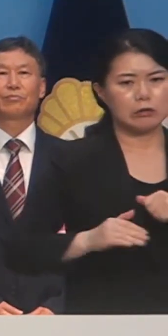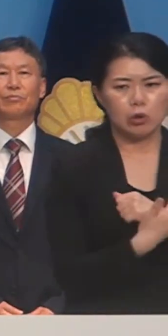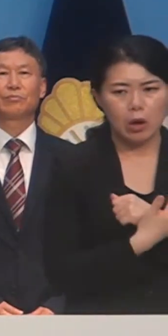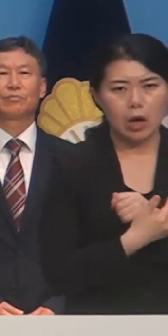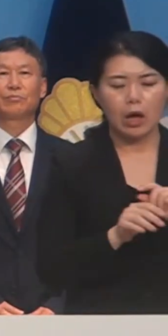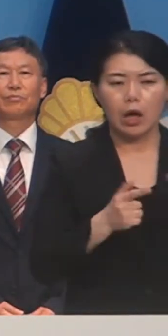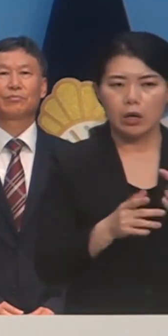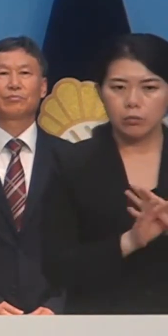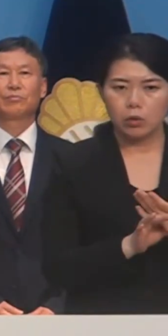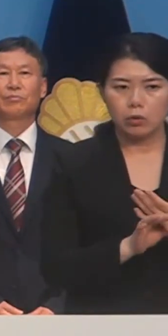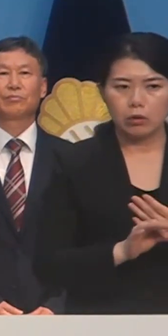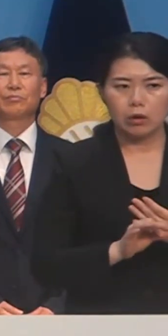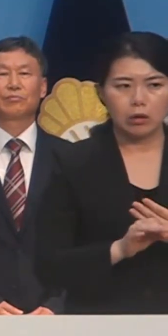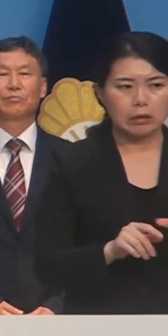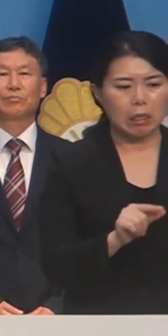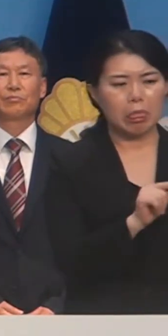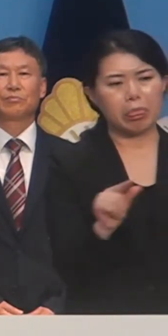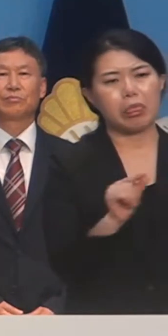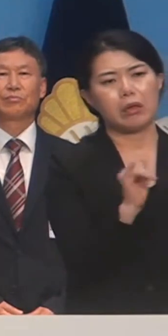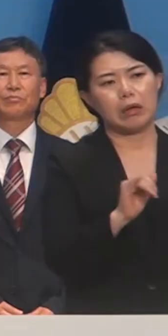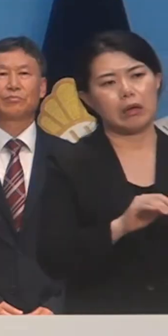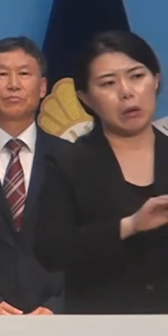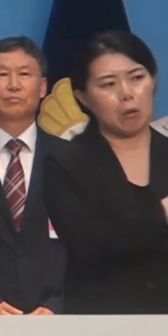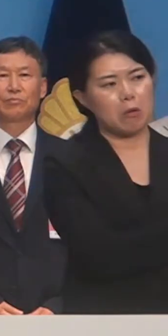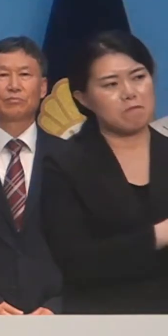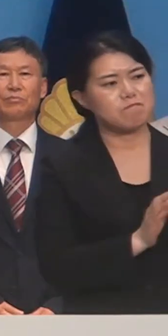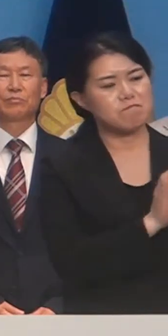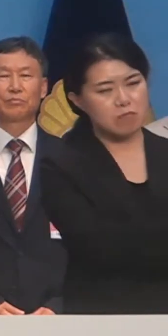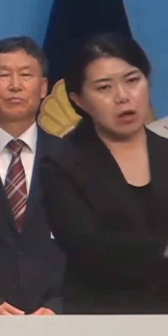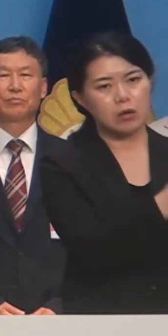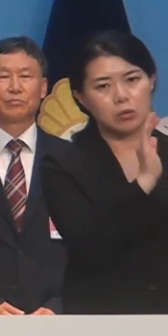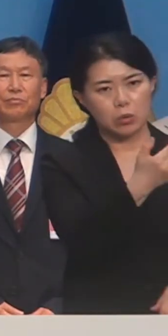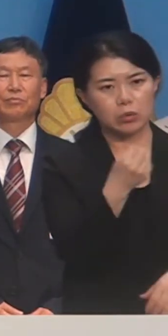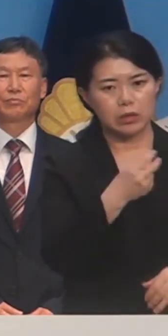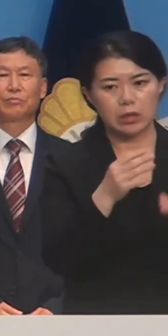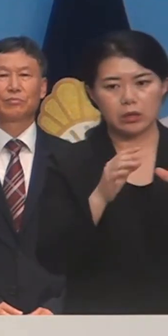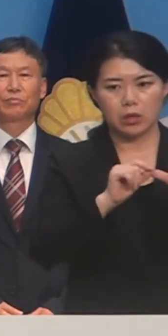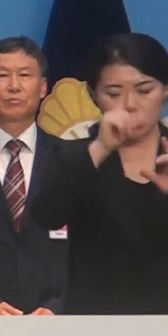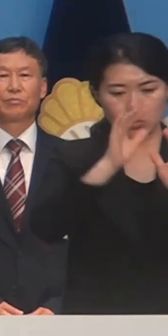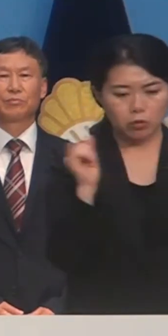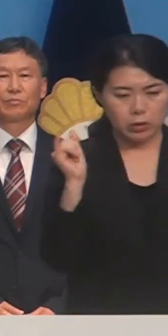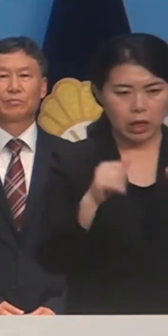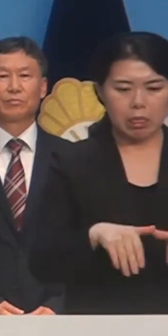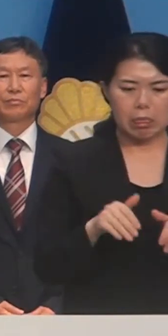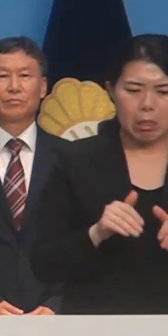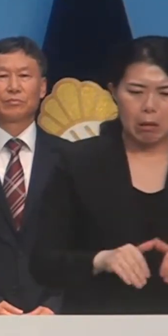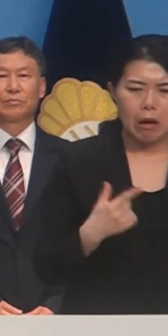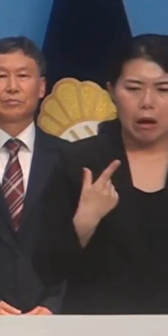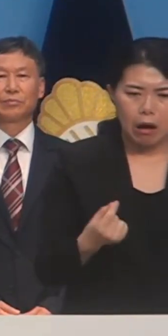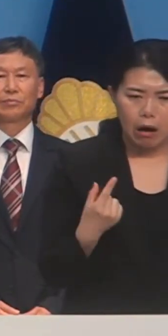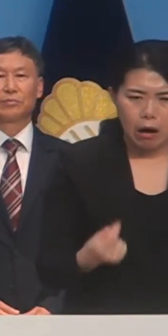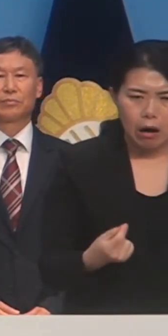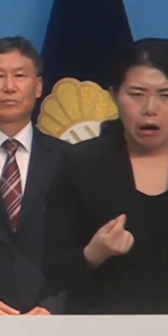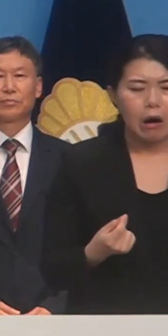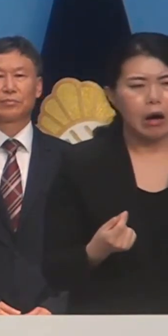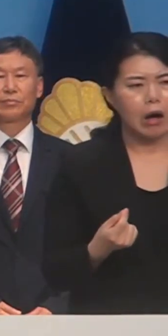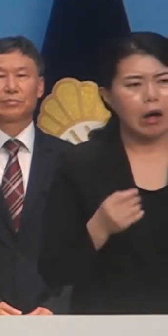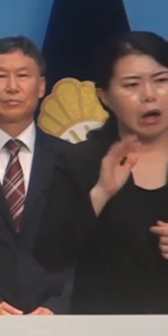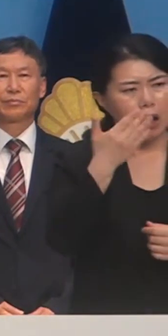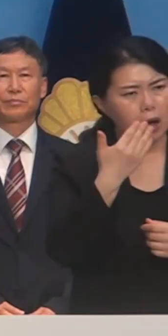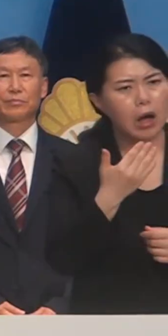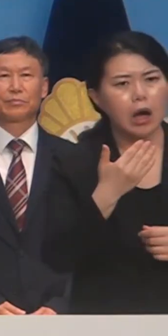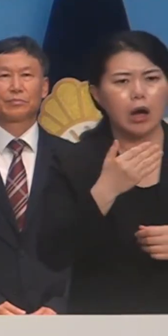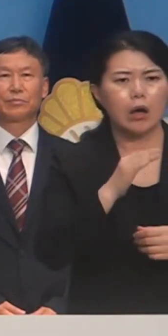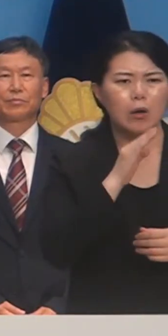수호하느냐 아니면 소수에게 권력이 집중되고 다수의 국민이 노예와 같은 인민으로